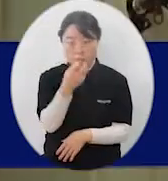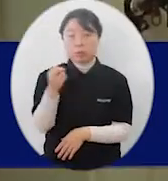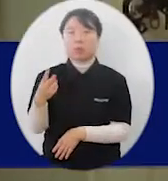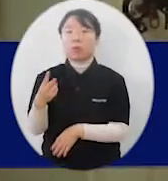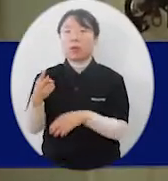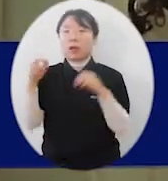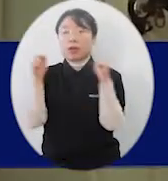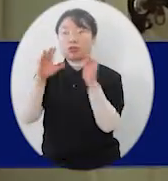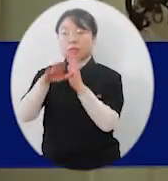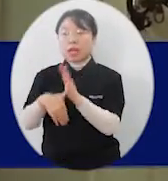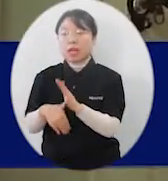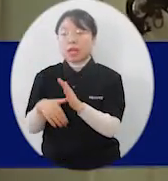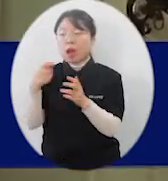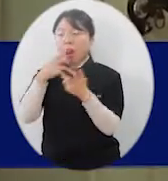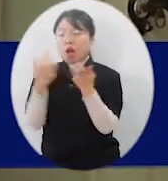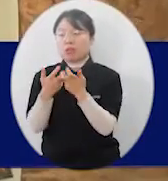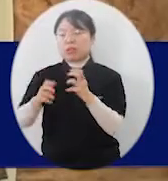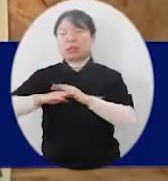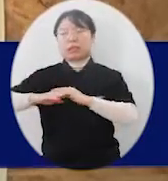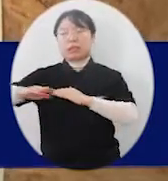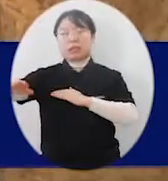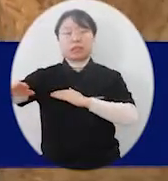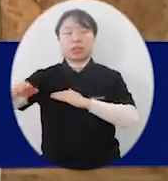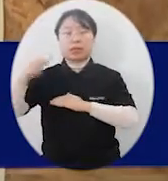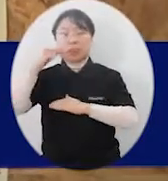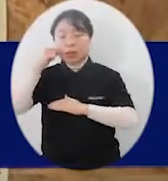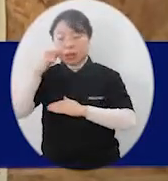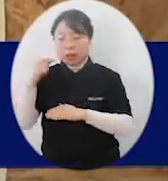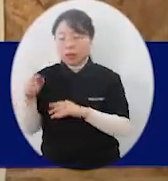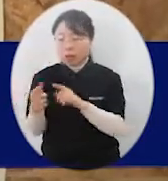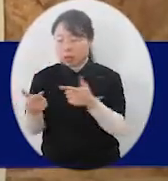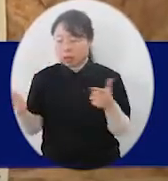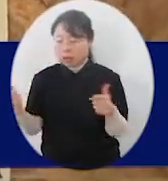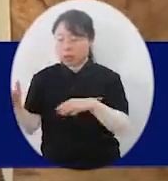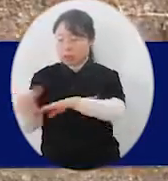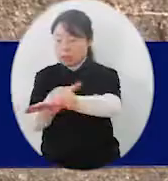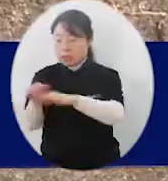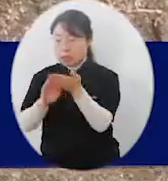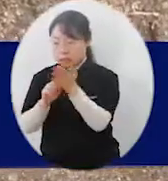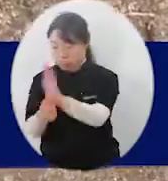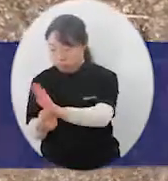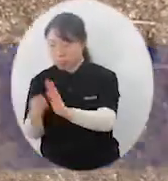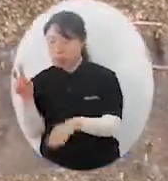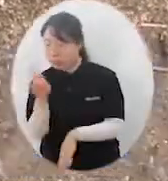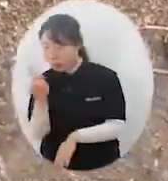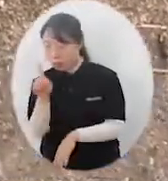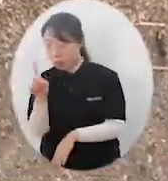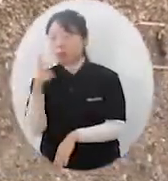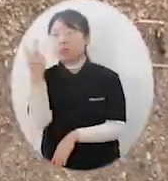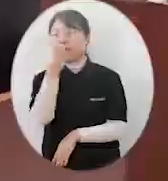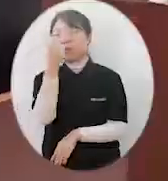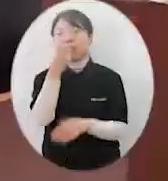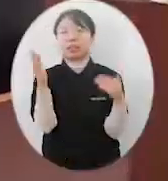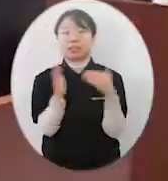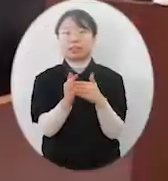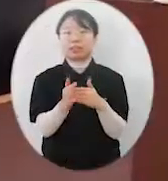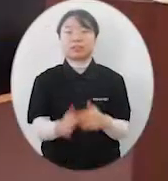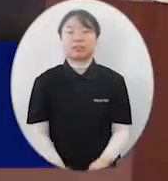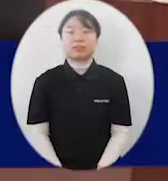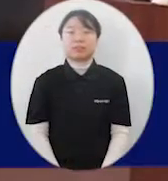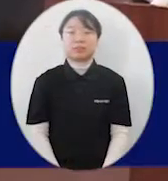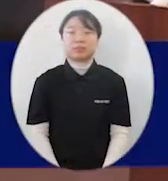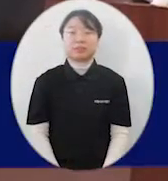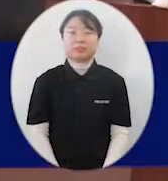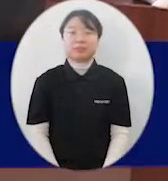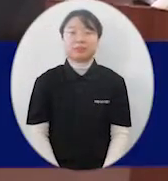자동 염수 분사장치 설치 도로 등 시민들의 안전과 직결된 현장을 찾아 점검에 나섰습니다. 이어